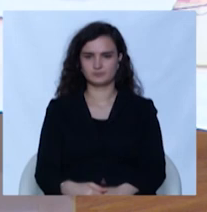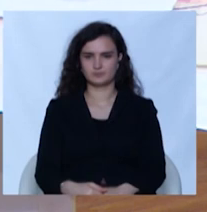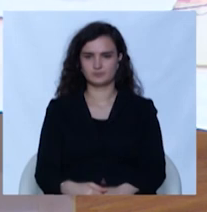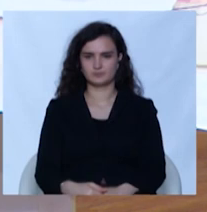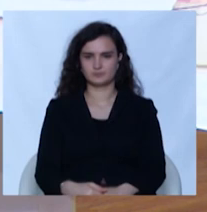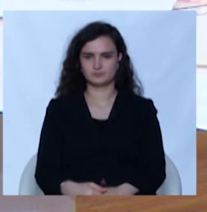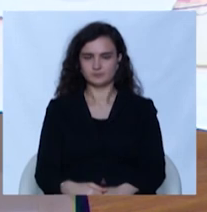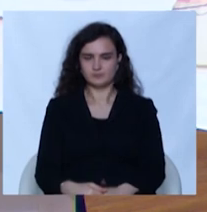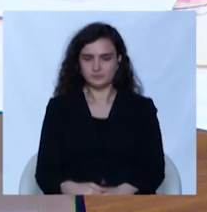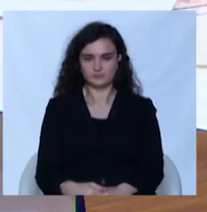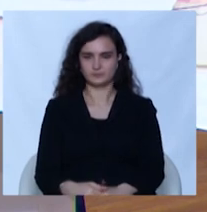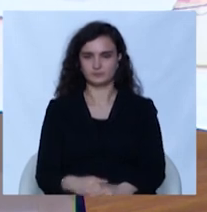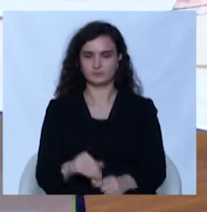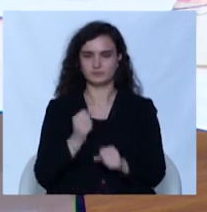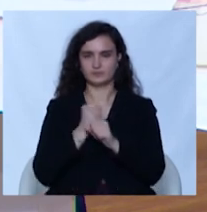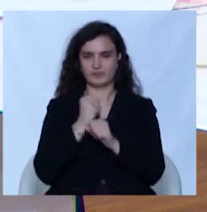გავაკეთოთ აი ესეთი თავი.